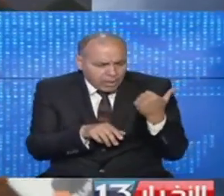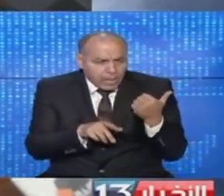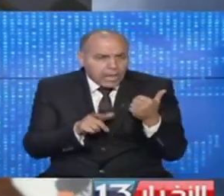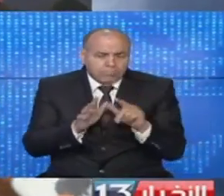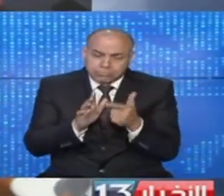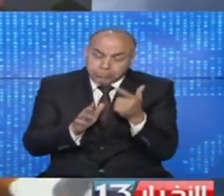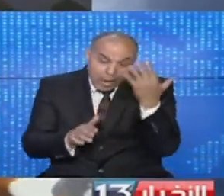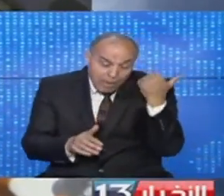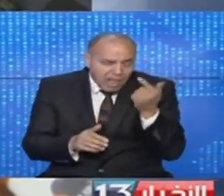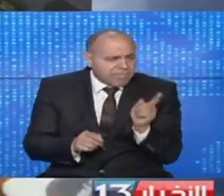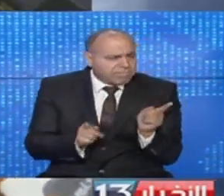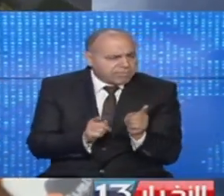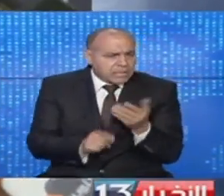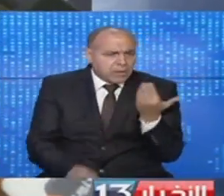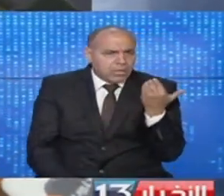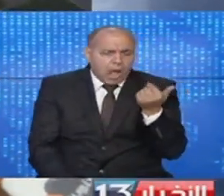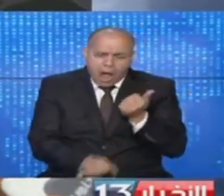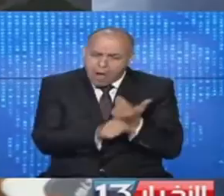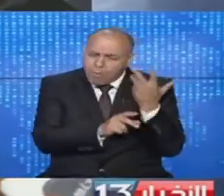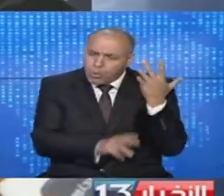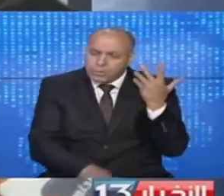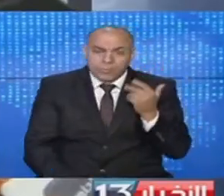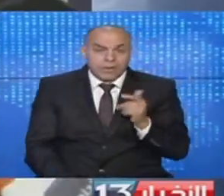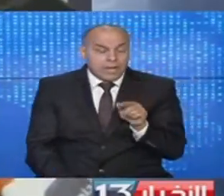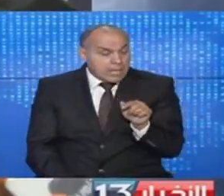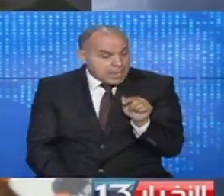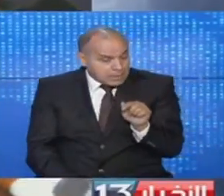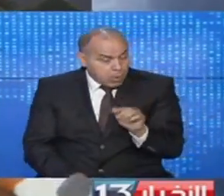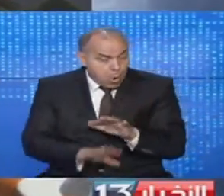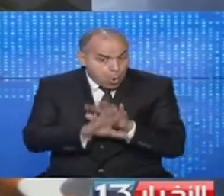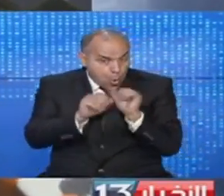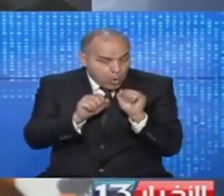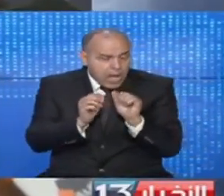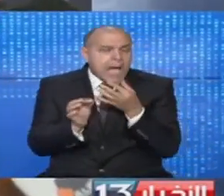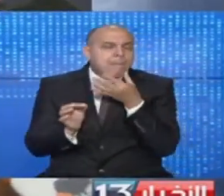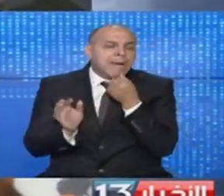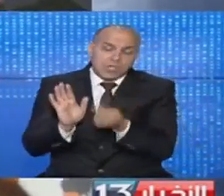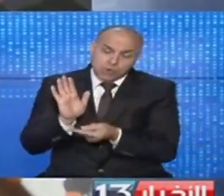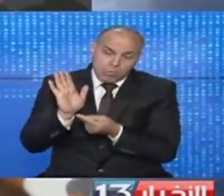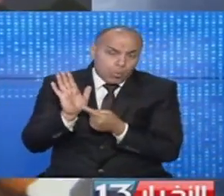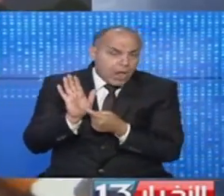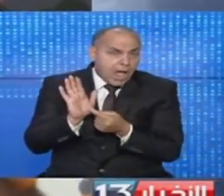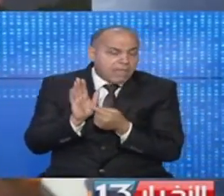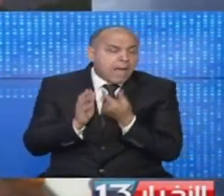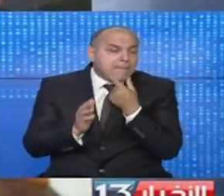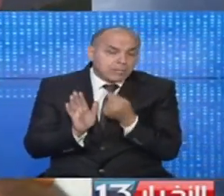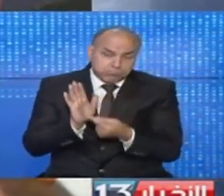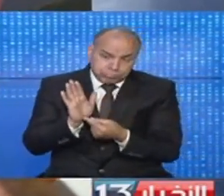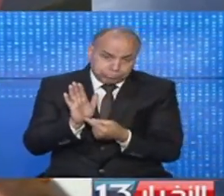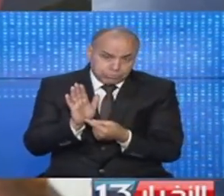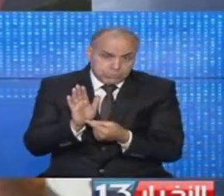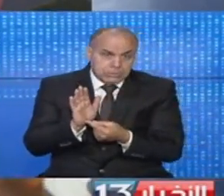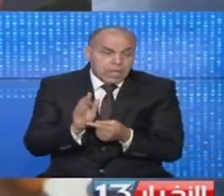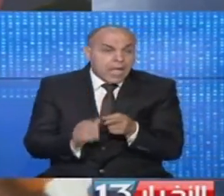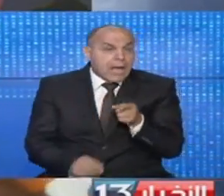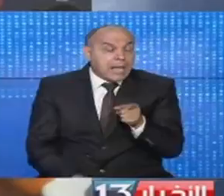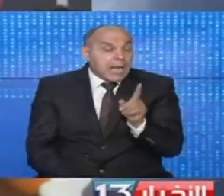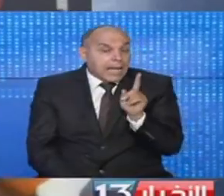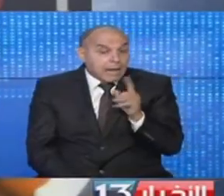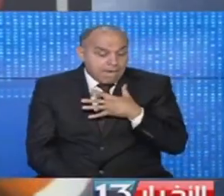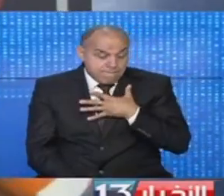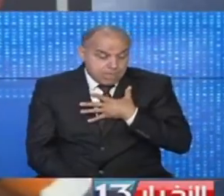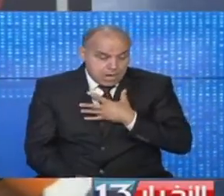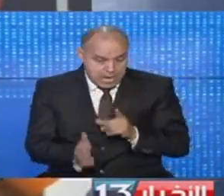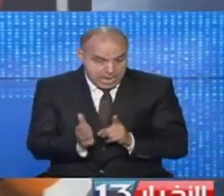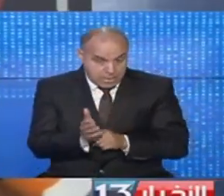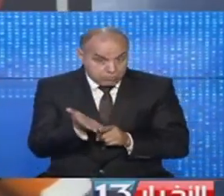ما لقاتوش خلال السنوات اللي تعدت الكل. هذوما بعض الإكزامبل معناها بعض الأمثلة اللي نتعدى عليهم عارضا، لكن اللي نحب